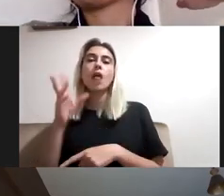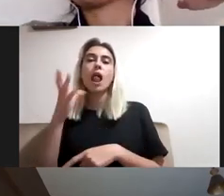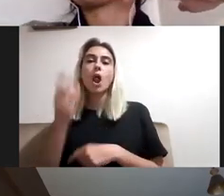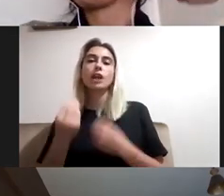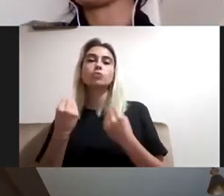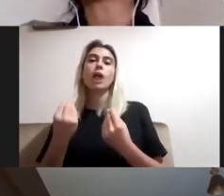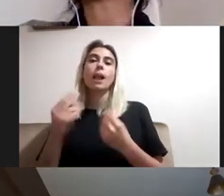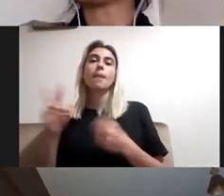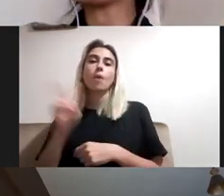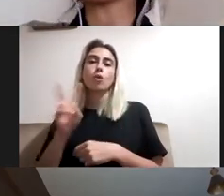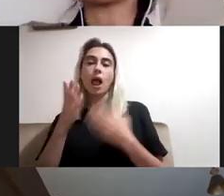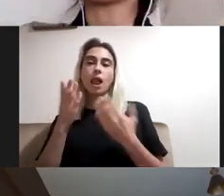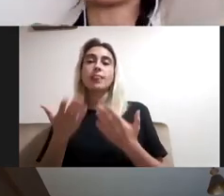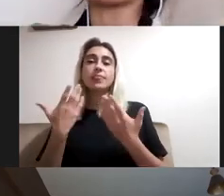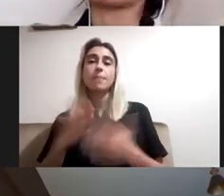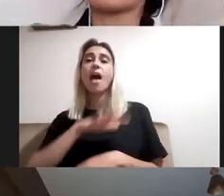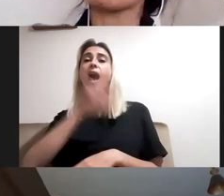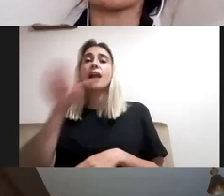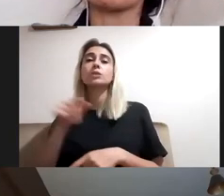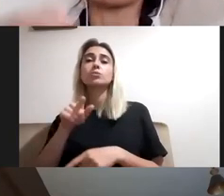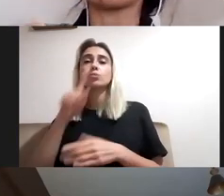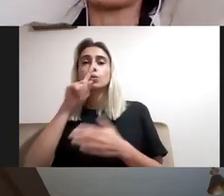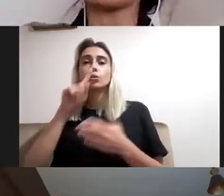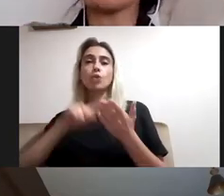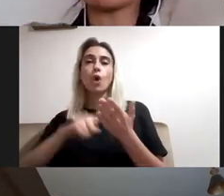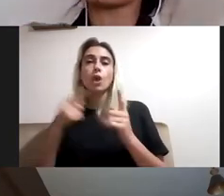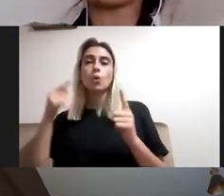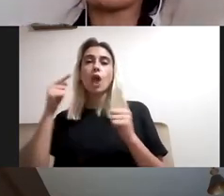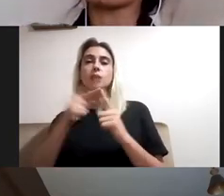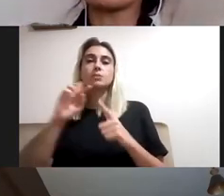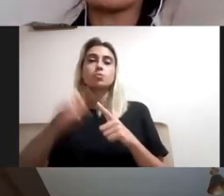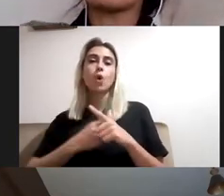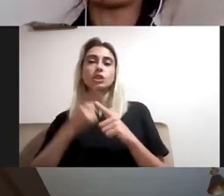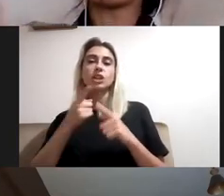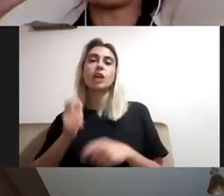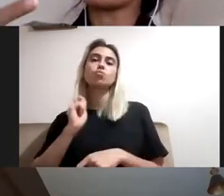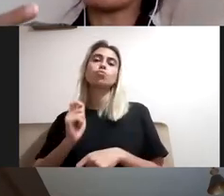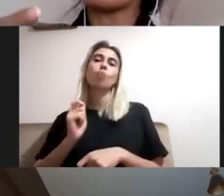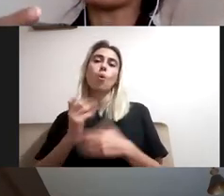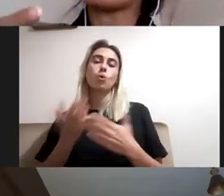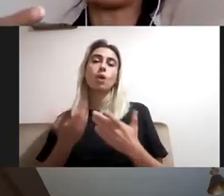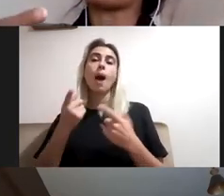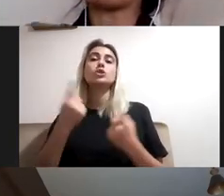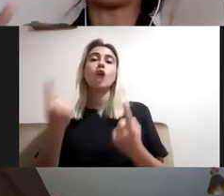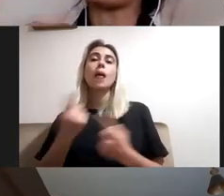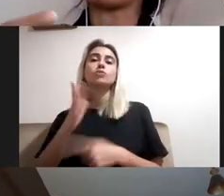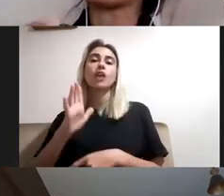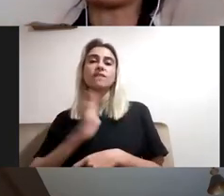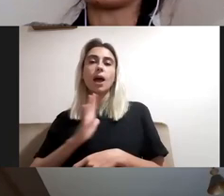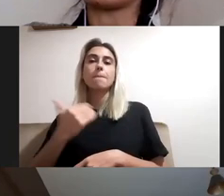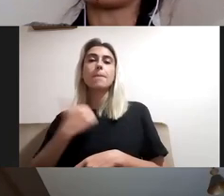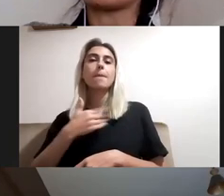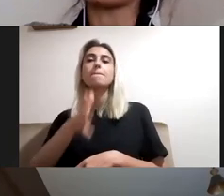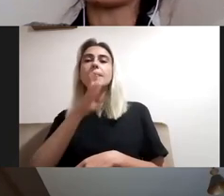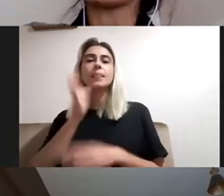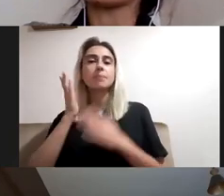modeldi. Ama tabii herkese bu noktada ulaşması böyle bir projede zor. Ama şöyle bir şey var. Yani benim bildiğim